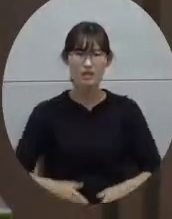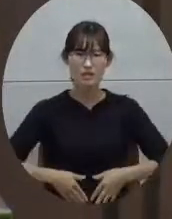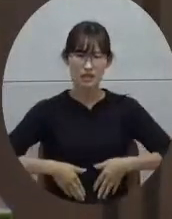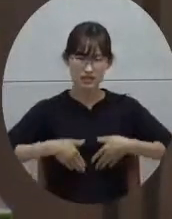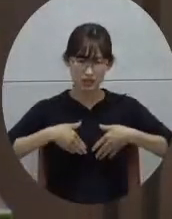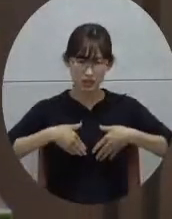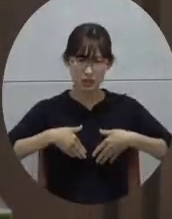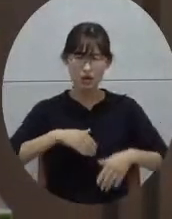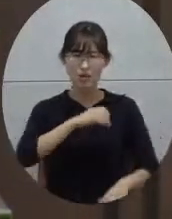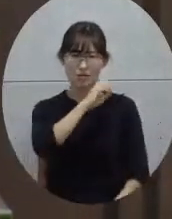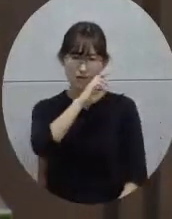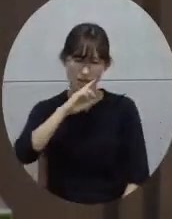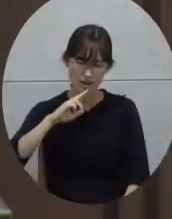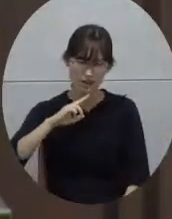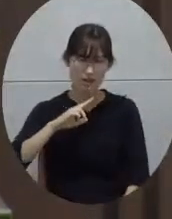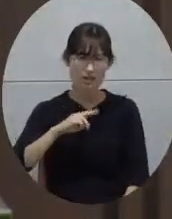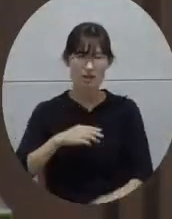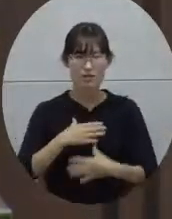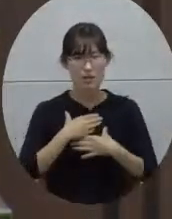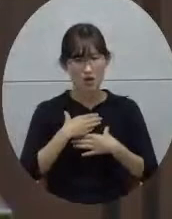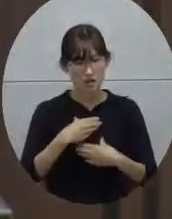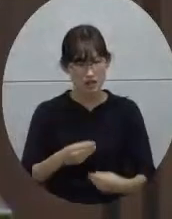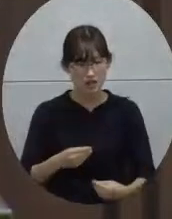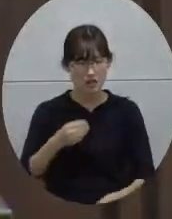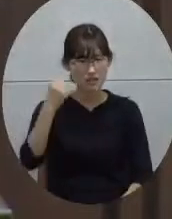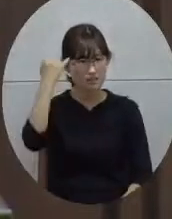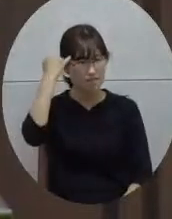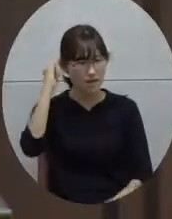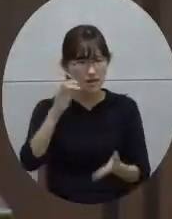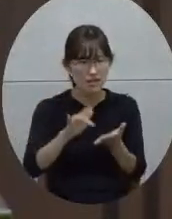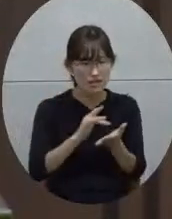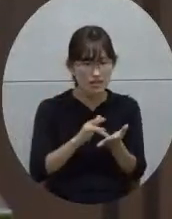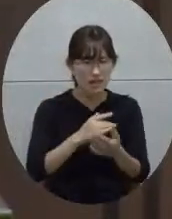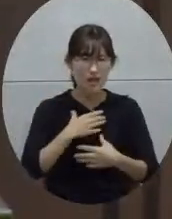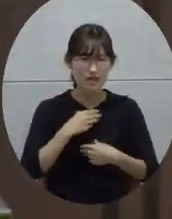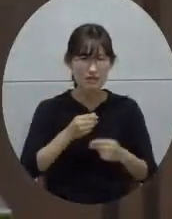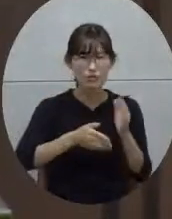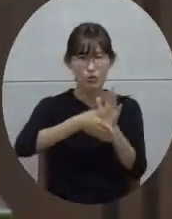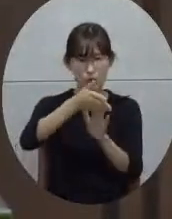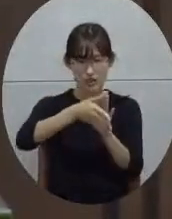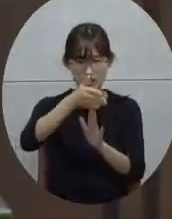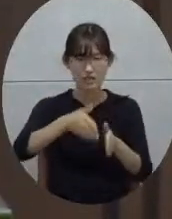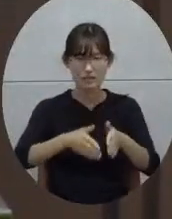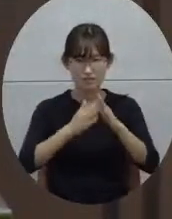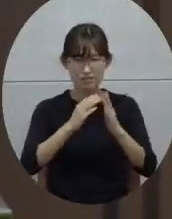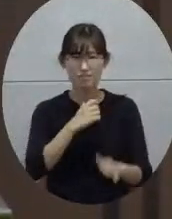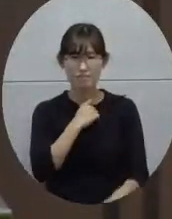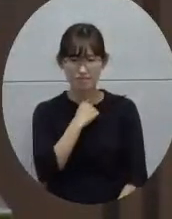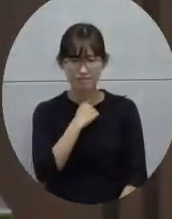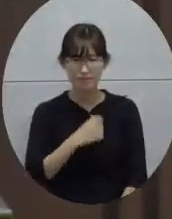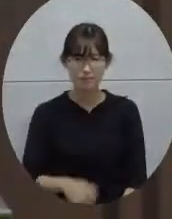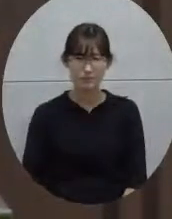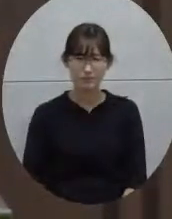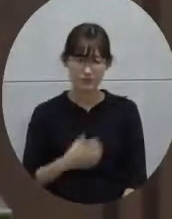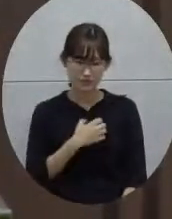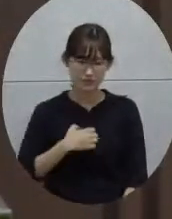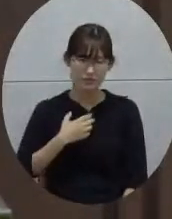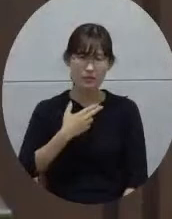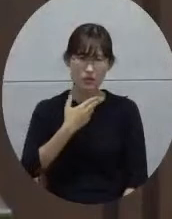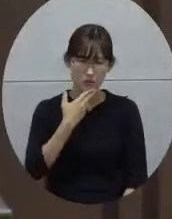쾌적한 스마트 안심 도시를 조성하겠습니다. 걱정 없이 사는 일은 모든 분야의